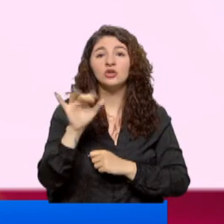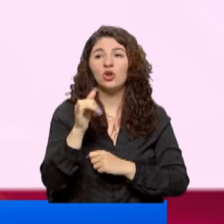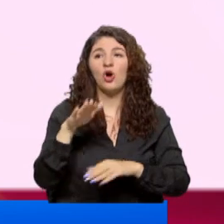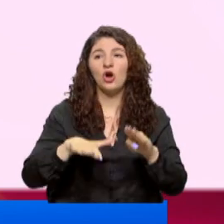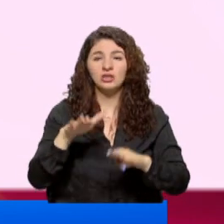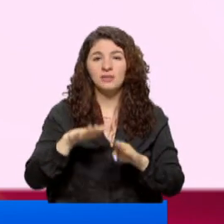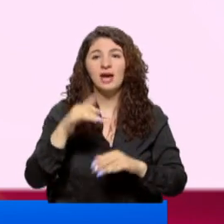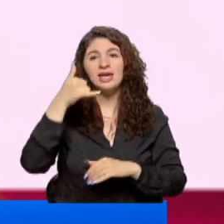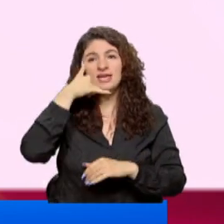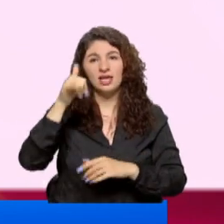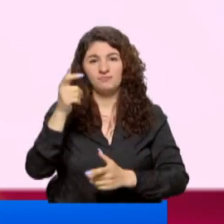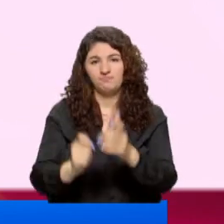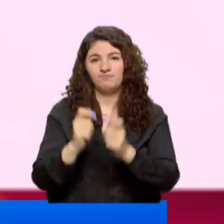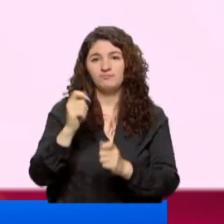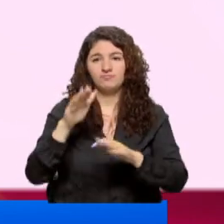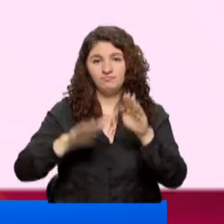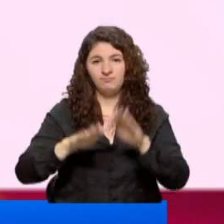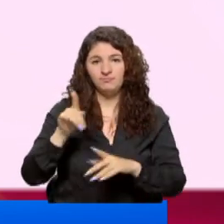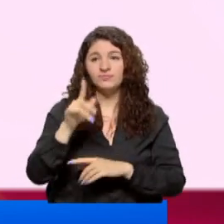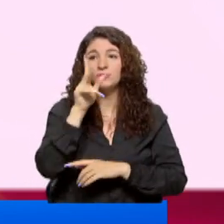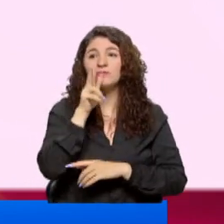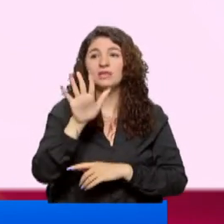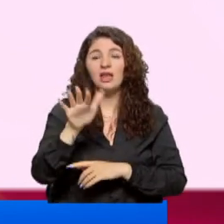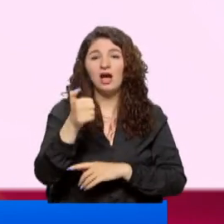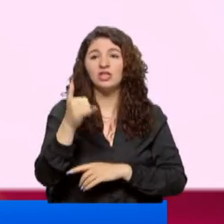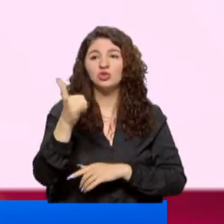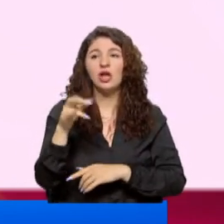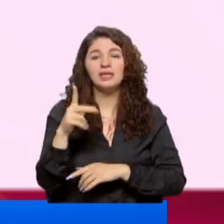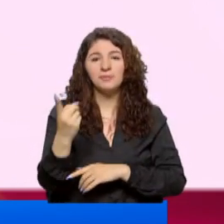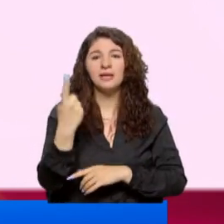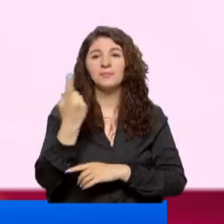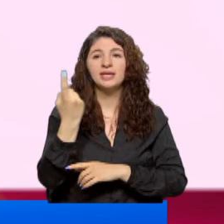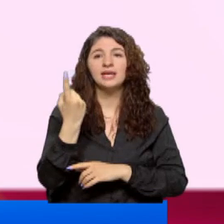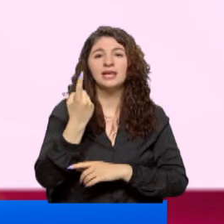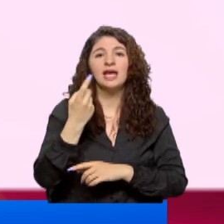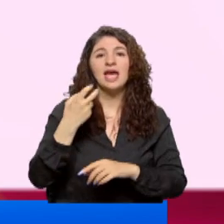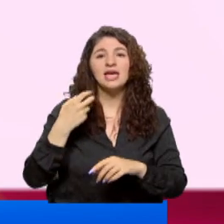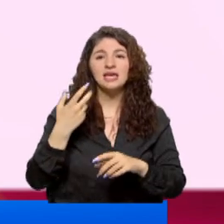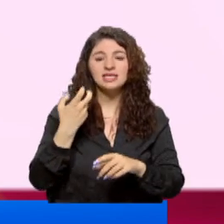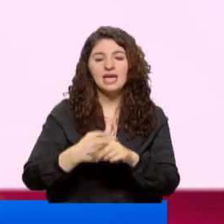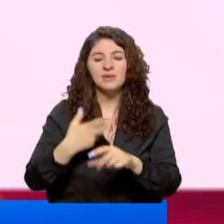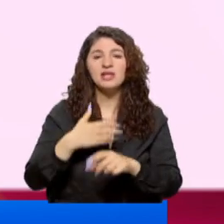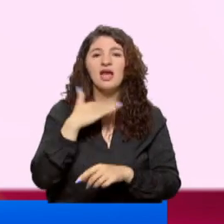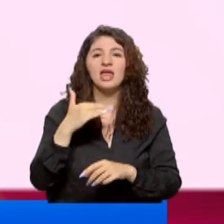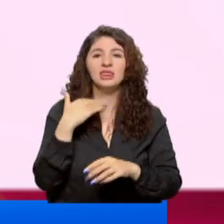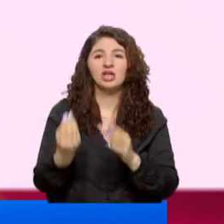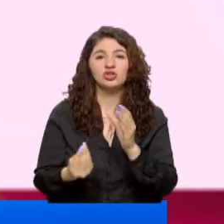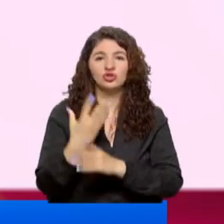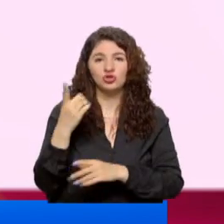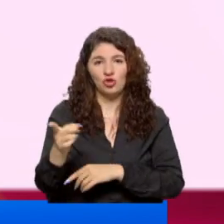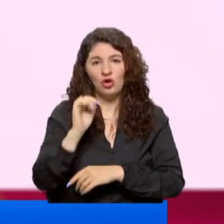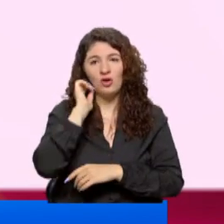ortalamayı do dileklerimizi sağlıyoruz ortalama 356 kilo gibi bir ortalama kemikli et